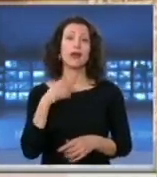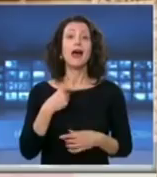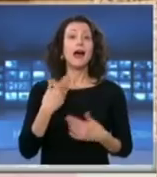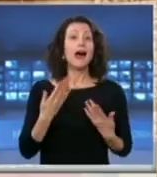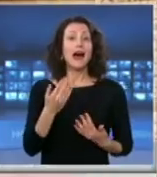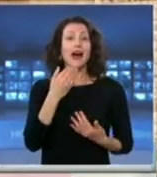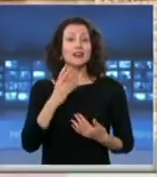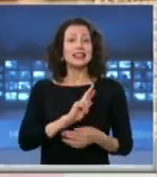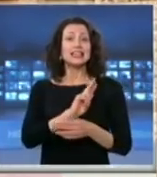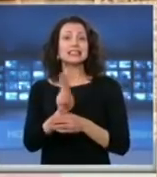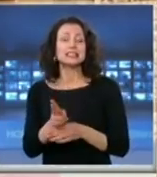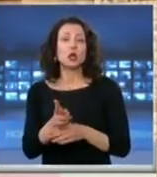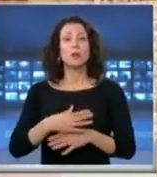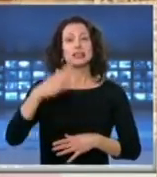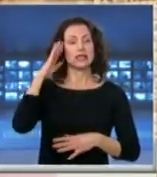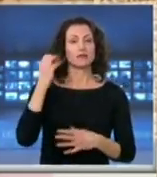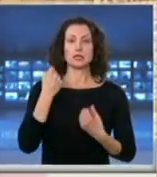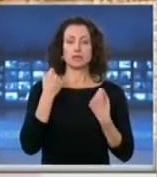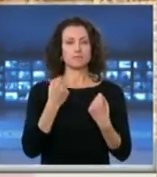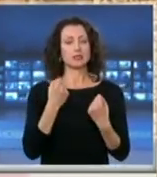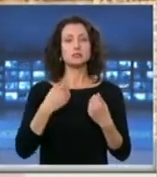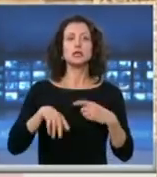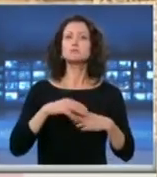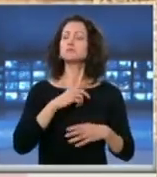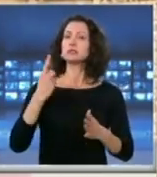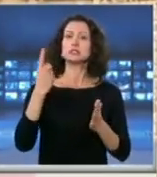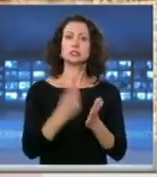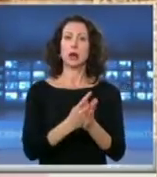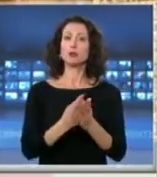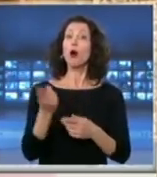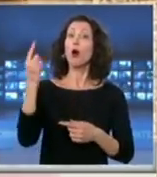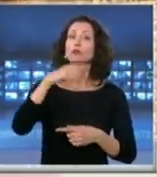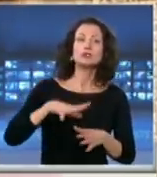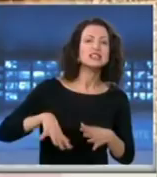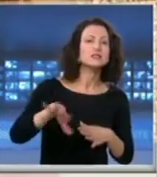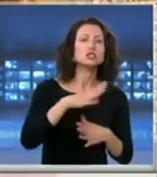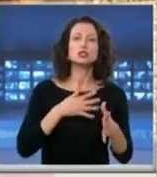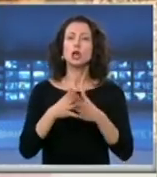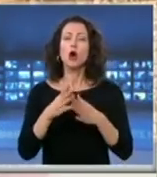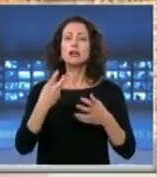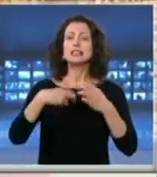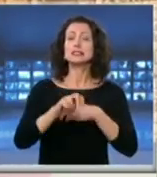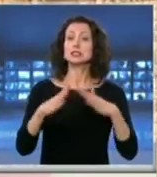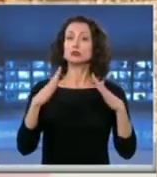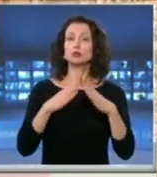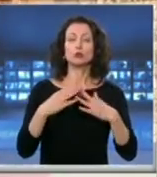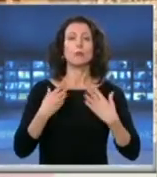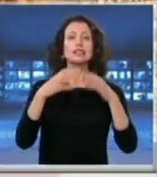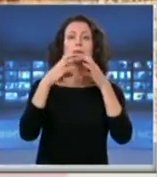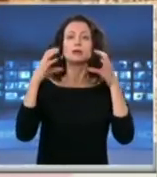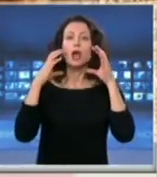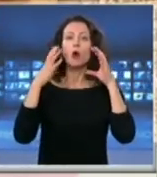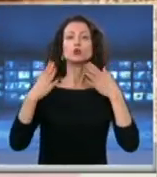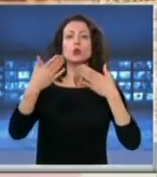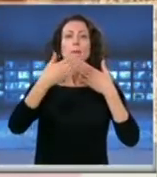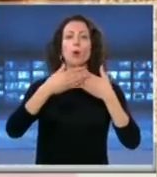здравният министър издаде нова заповед. От утре всички трябва да излизаме от вкъщи с предпазни средства, които да покриват носа и устата ни.